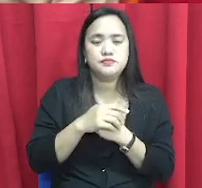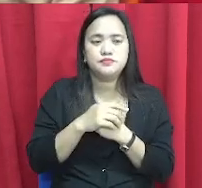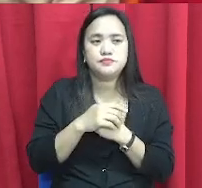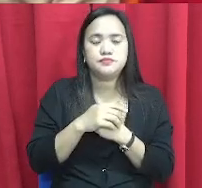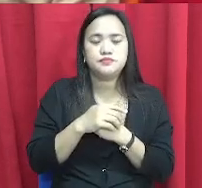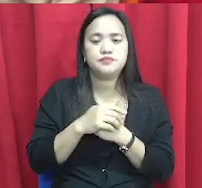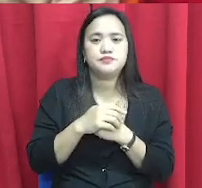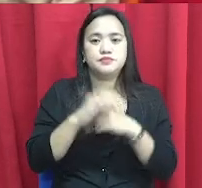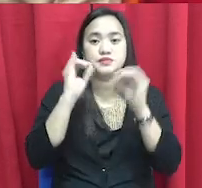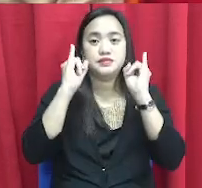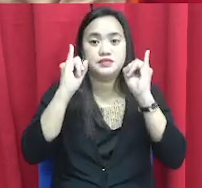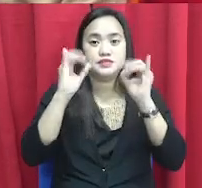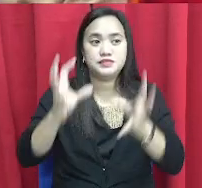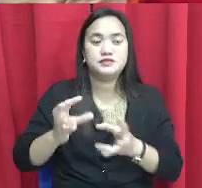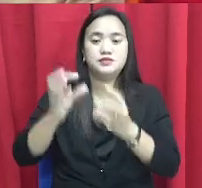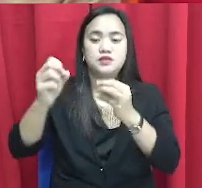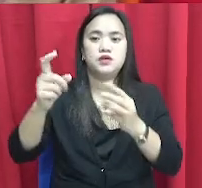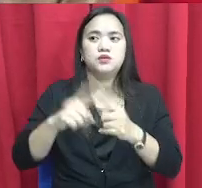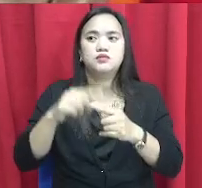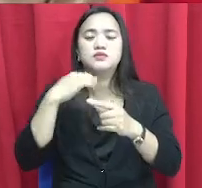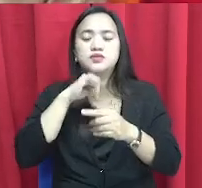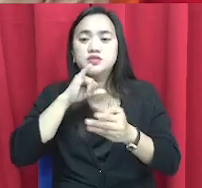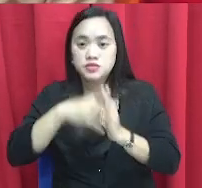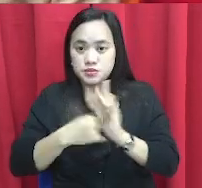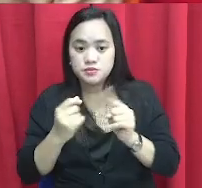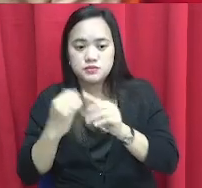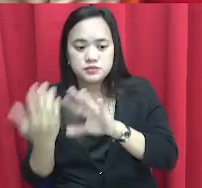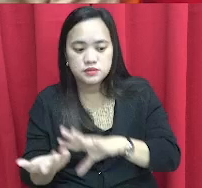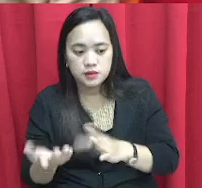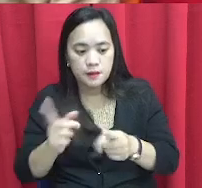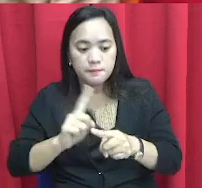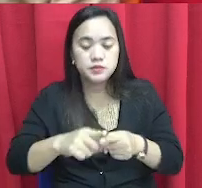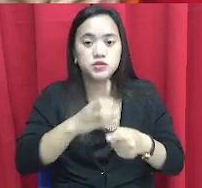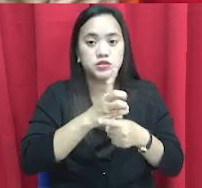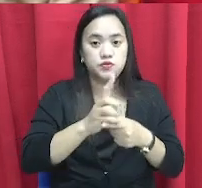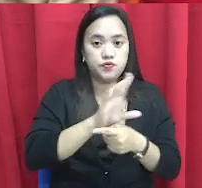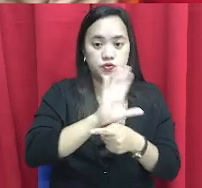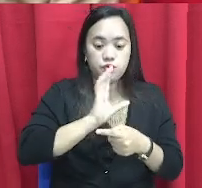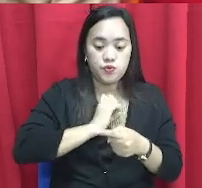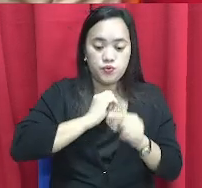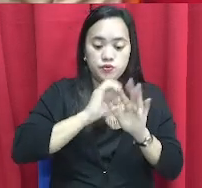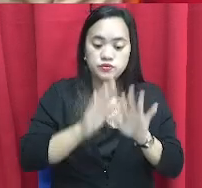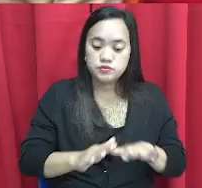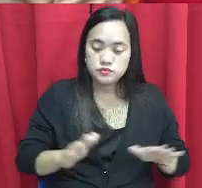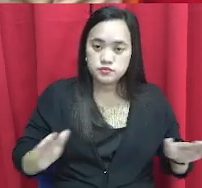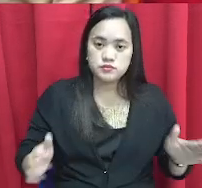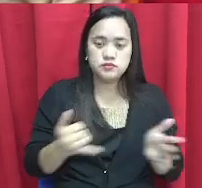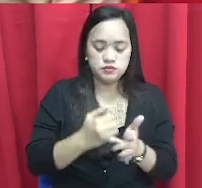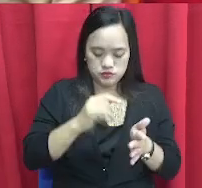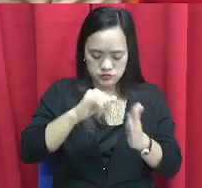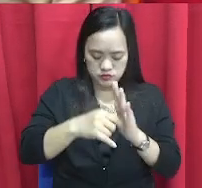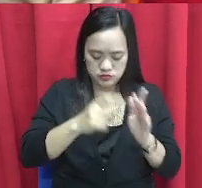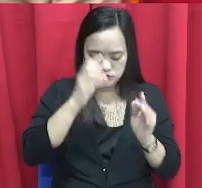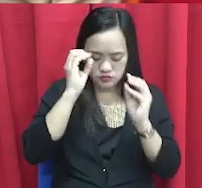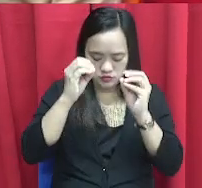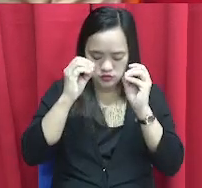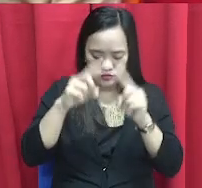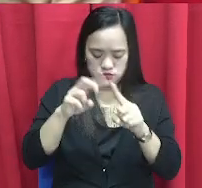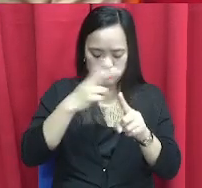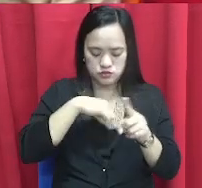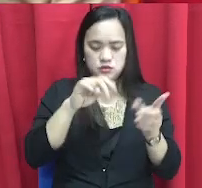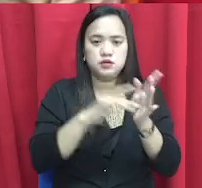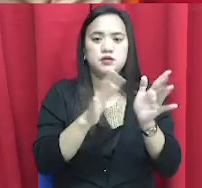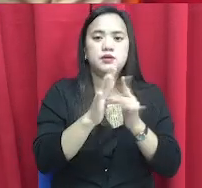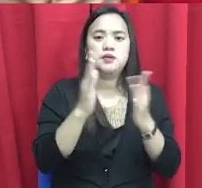ating anak Pero kung yung pagdisiplina pa lang sa anak na inuutos ng Diyos sabi ng Bibliya